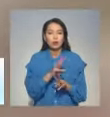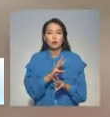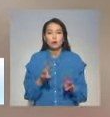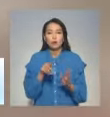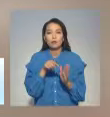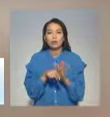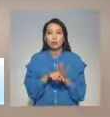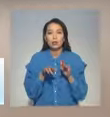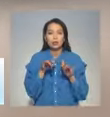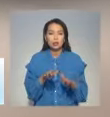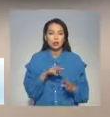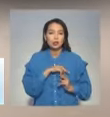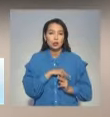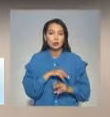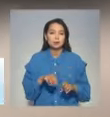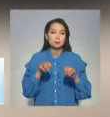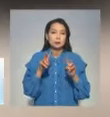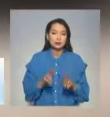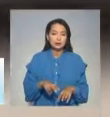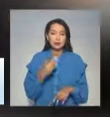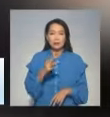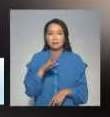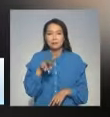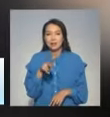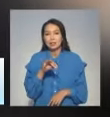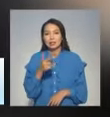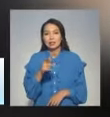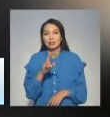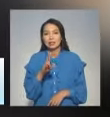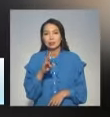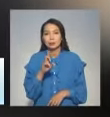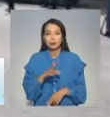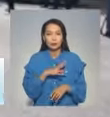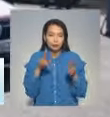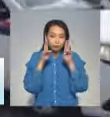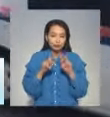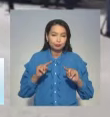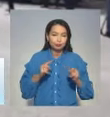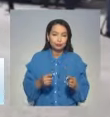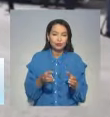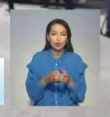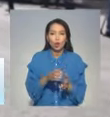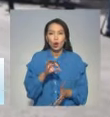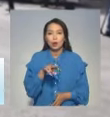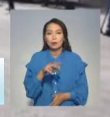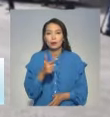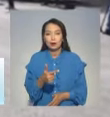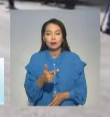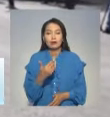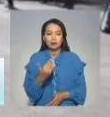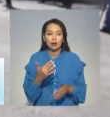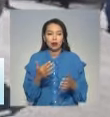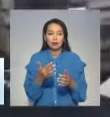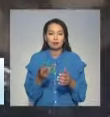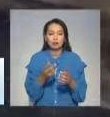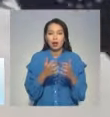в Министерстве внутренних дел, сотрудники специальных подразделений МВД и ГКНБ проводили операцию по задержанию членов ОПГ, подозреваемых в